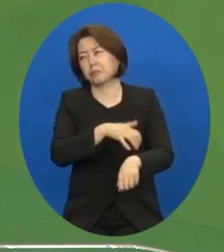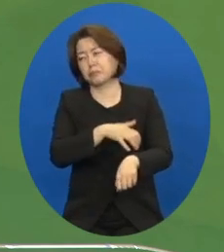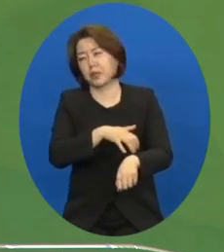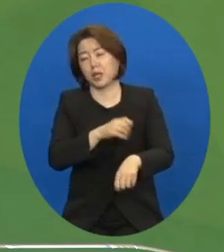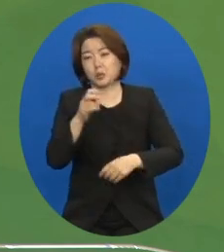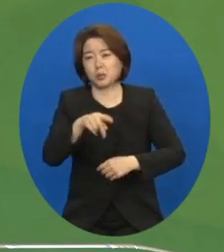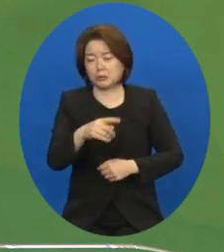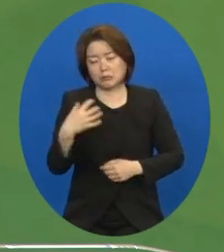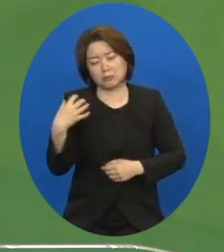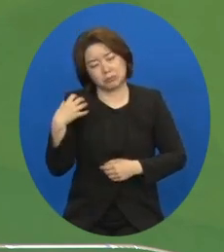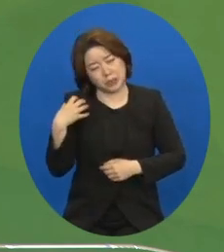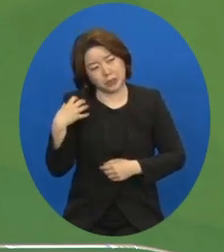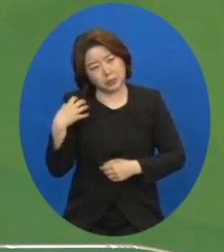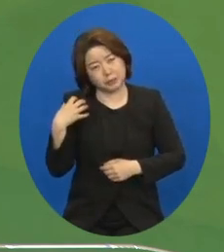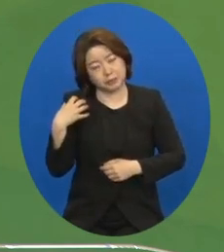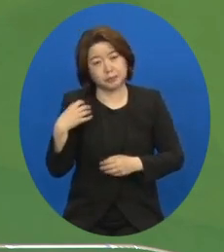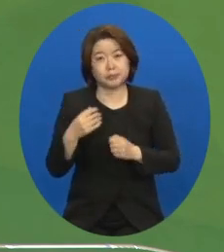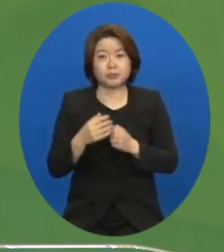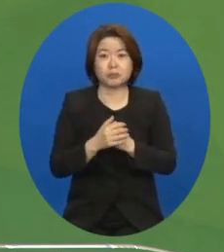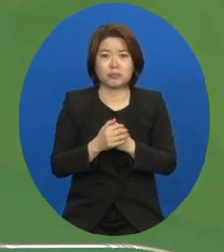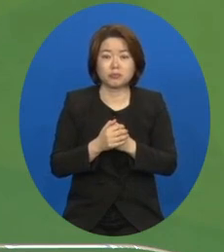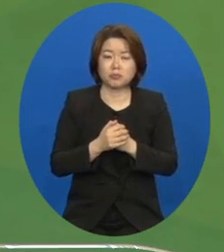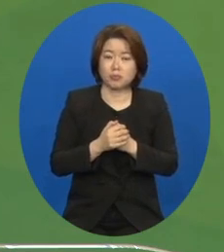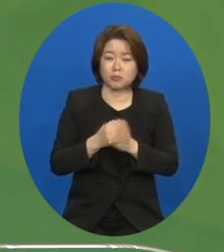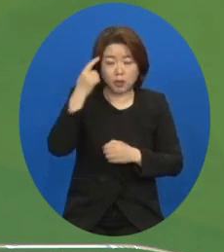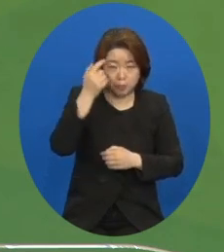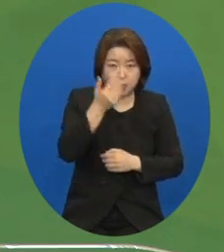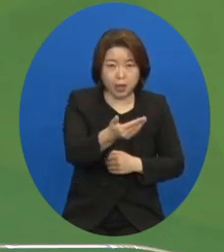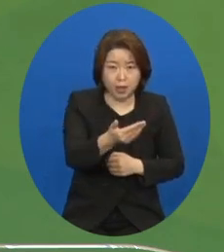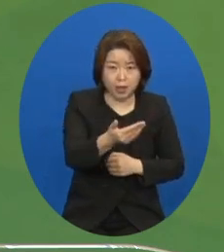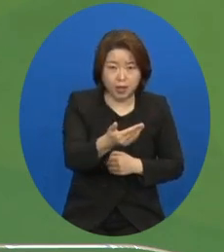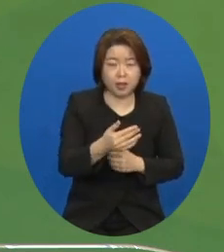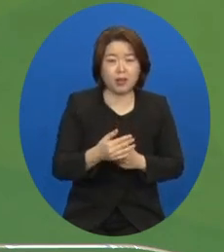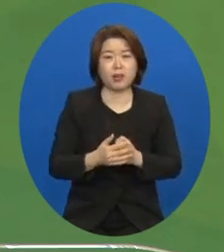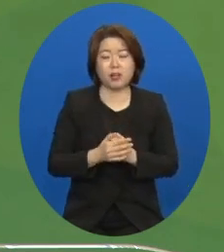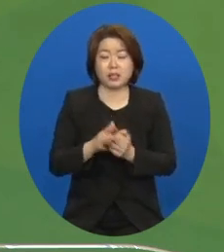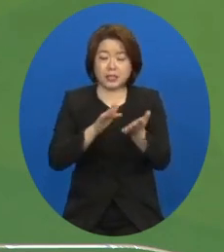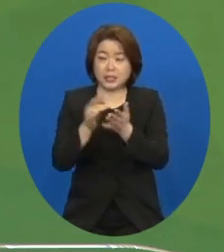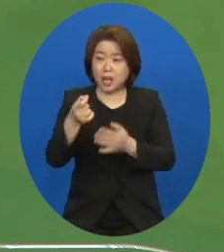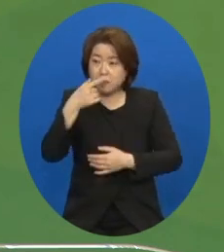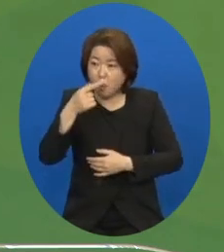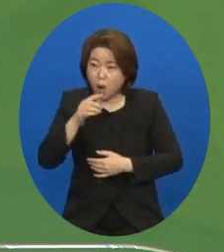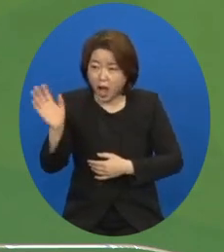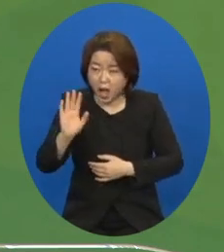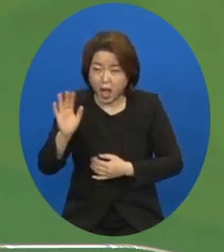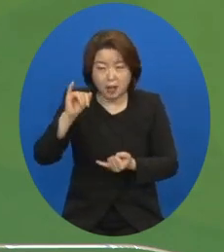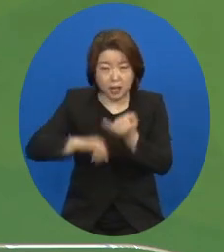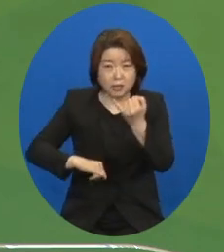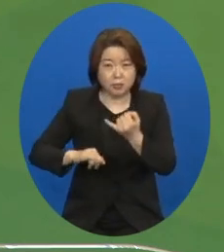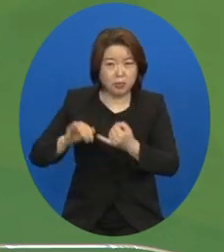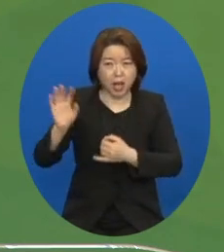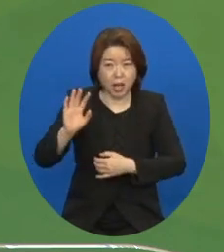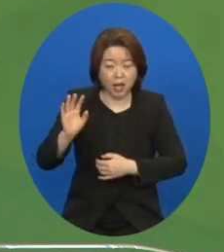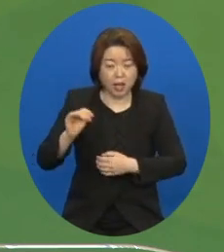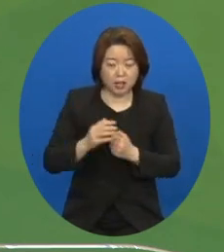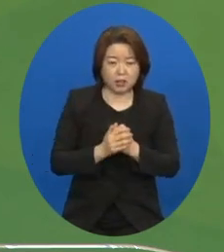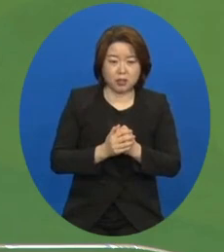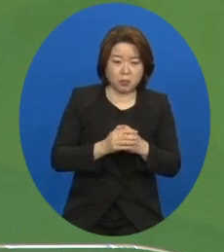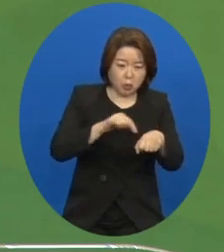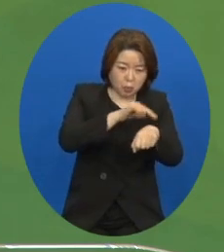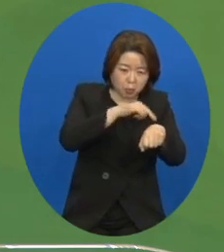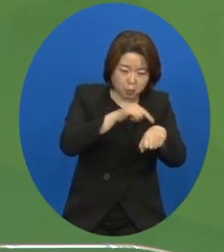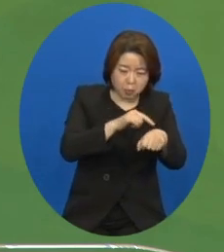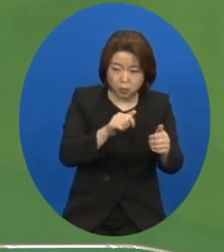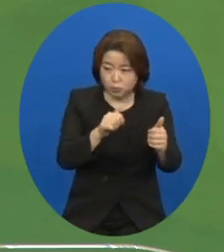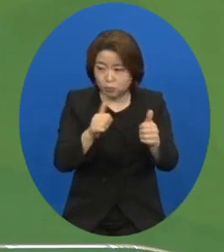또는 그것 때문에 부담스러워하거나 하겠는가? 그 약을 먹지 않으면 그러면 몇 시간 안에